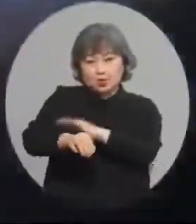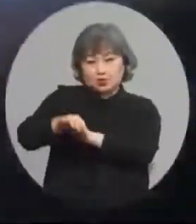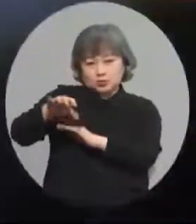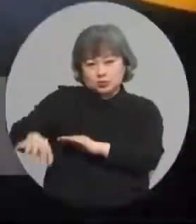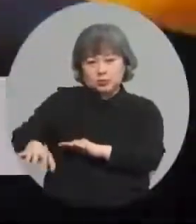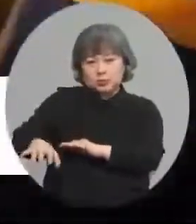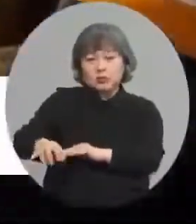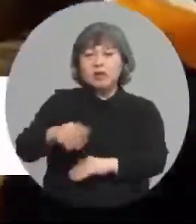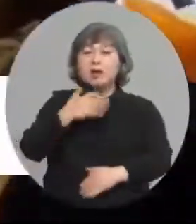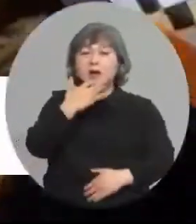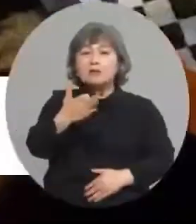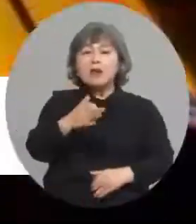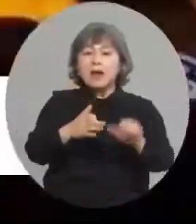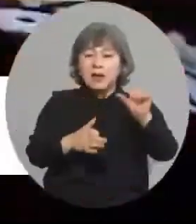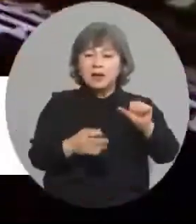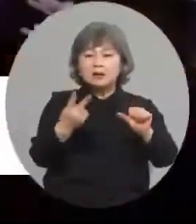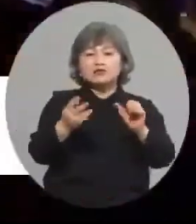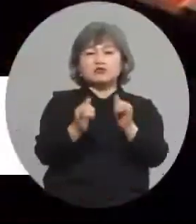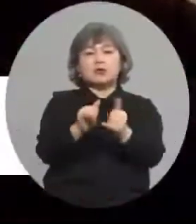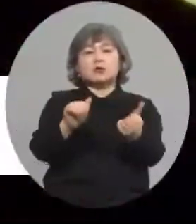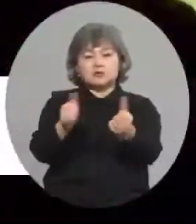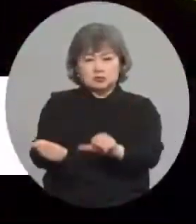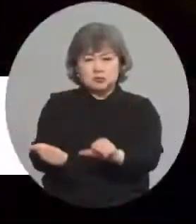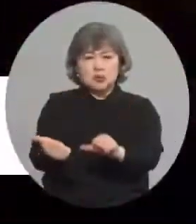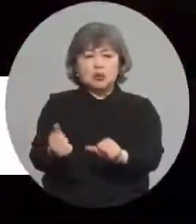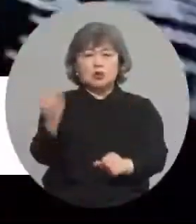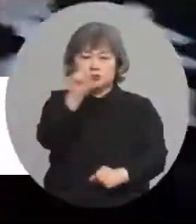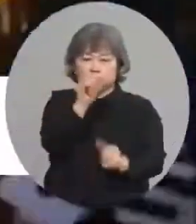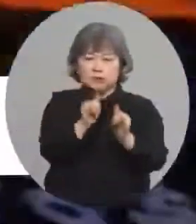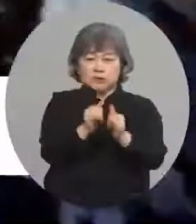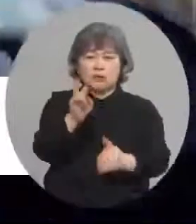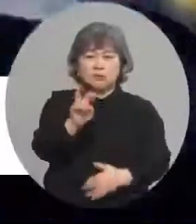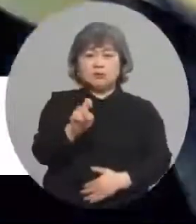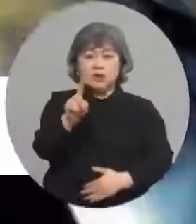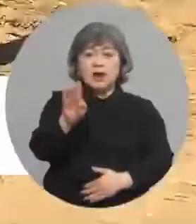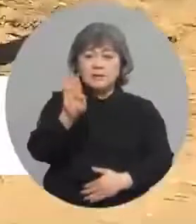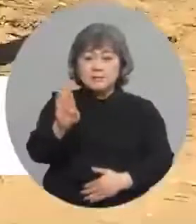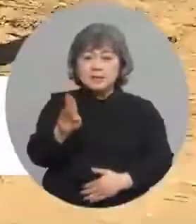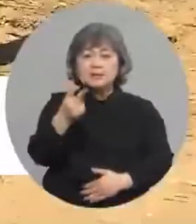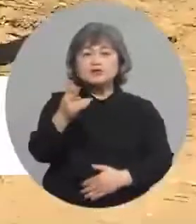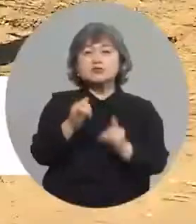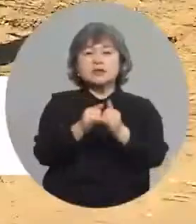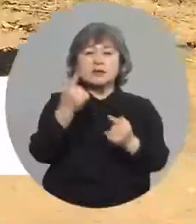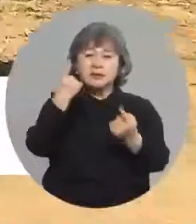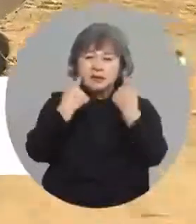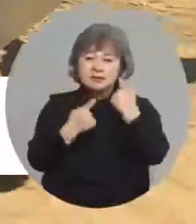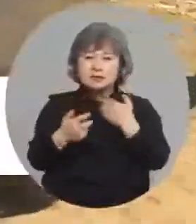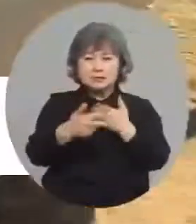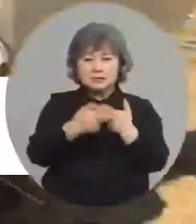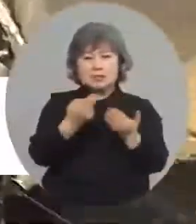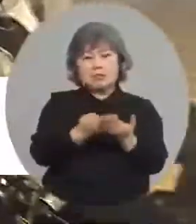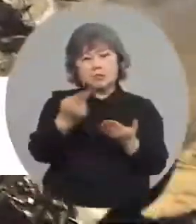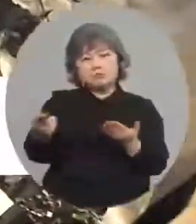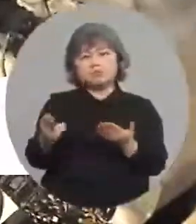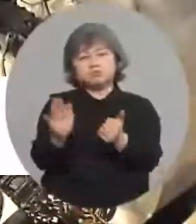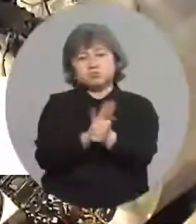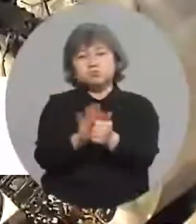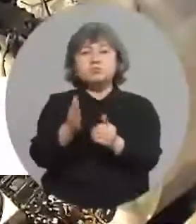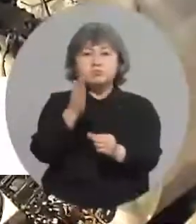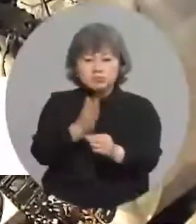있던 19살 A씨 등 2명이 숨지고 운전자 21살 B씨 등 2명이 다쳐 인근 병원으로